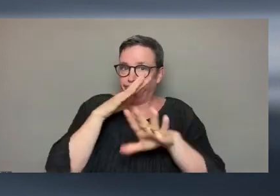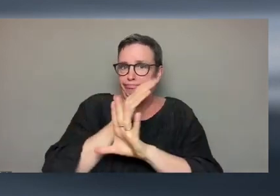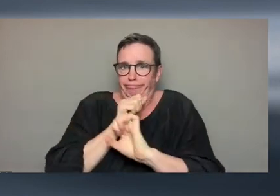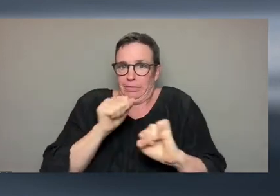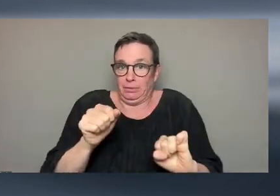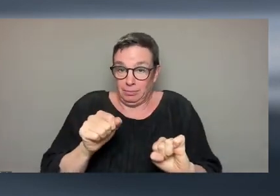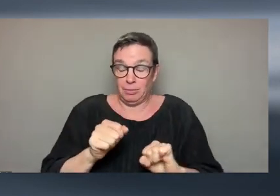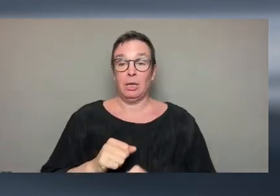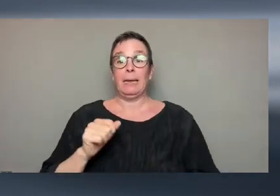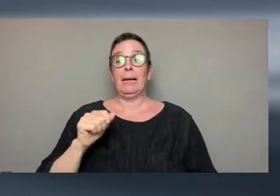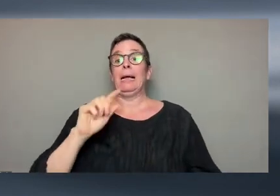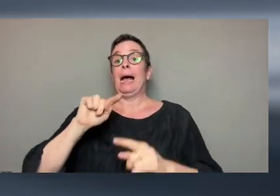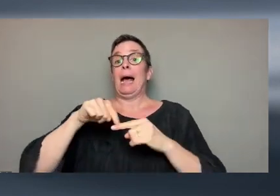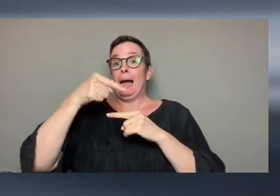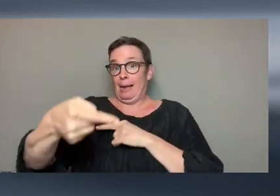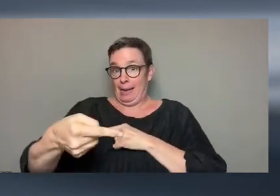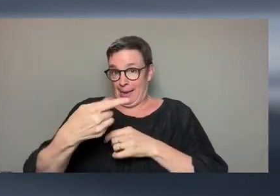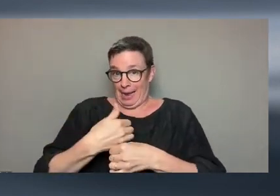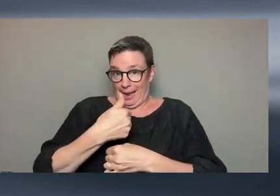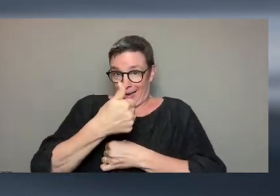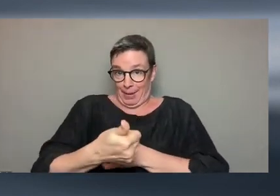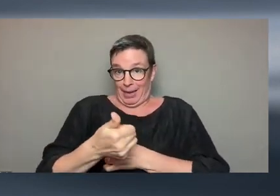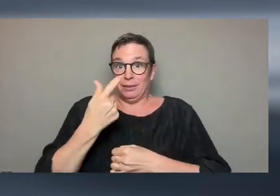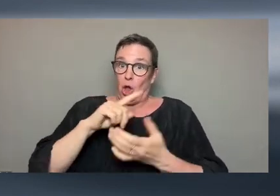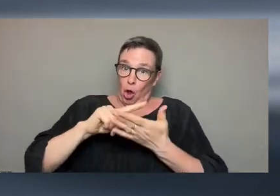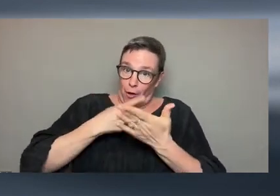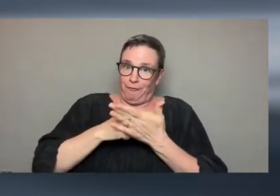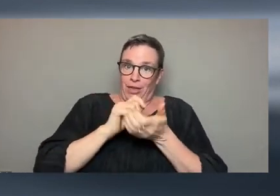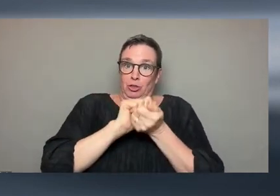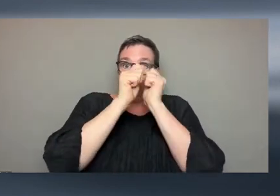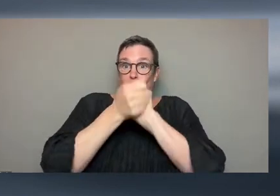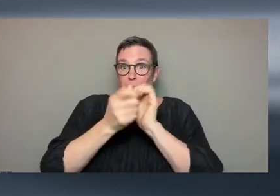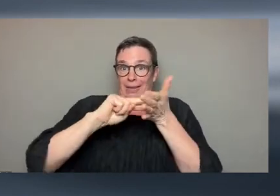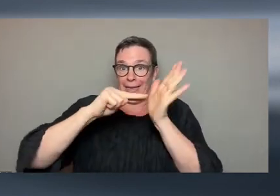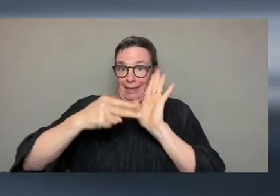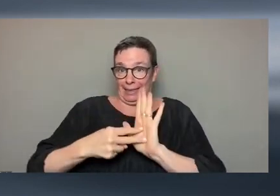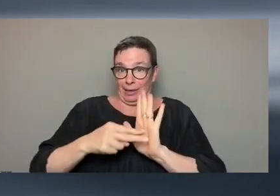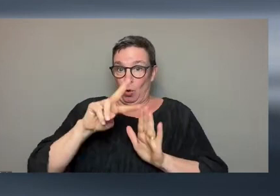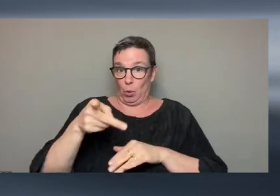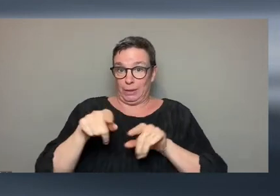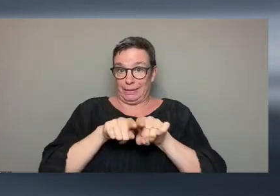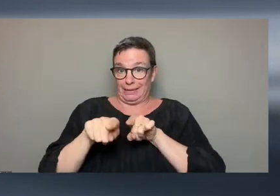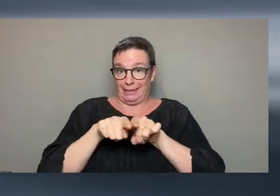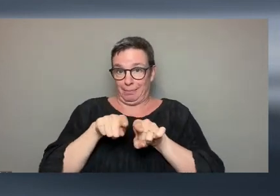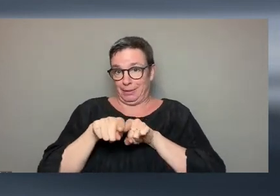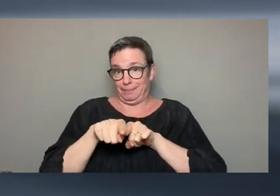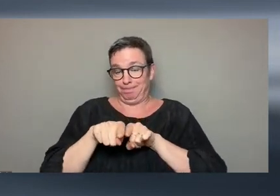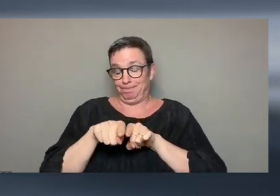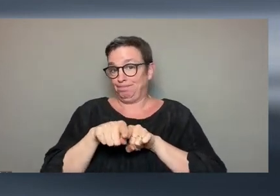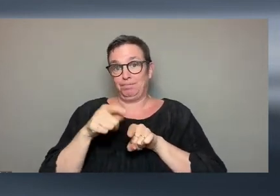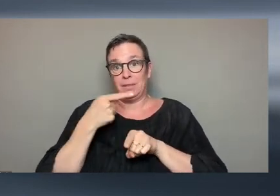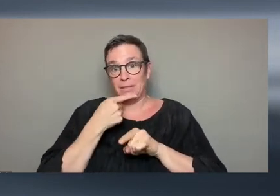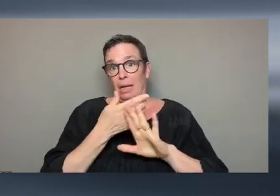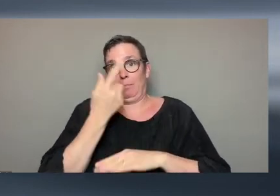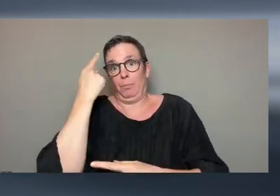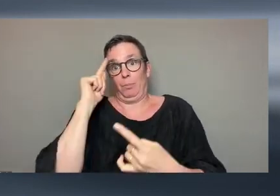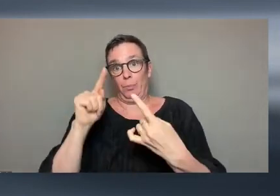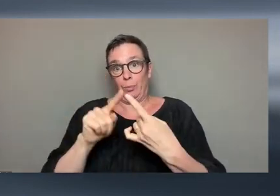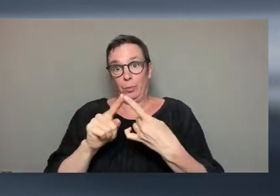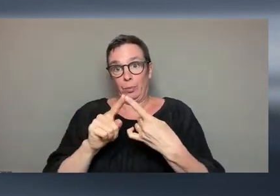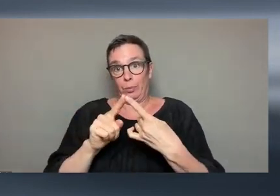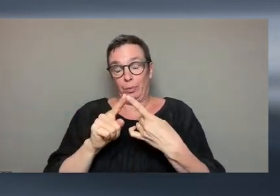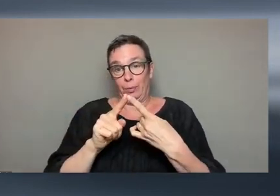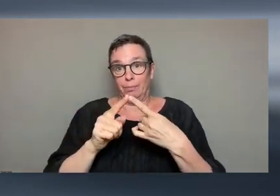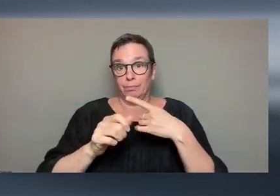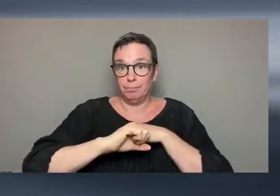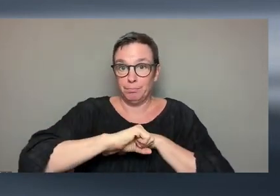focuser sur une grosse refonte technique de nos autres systèmes, de manière à améliorer nos performances,